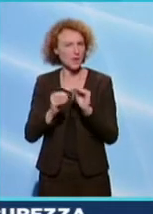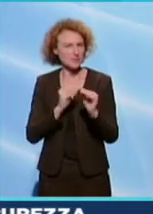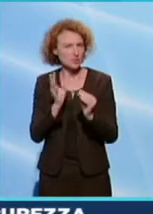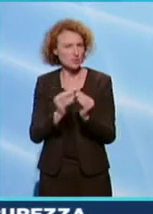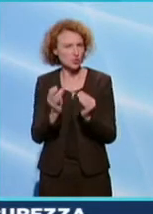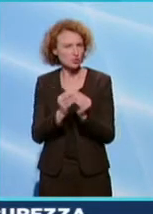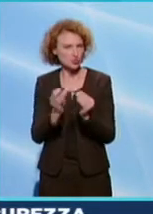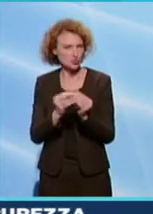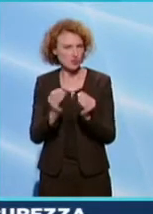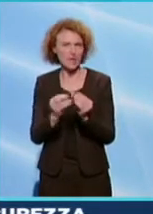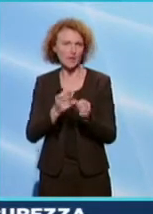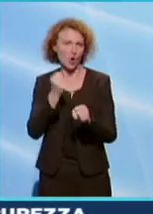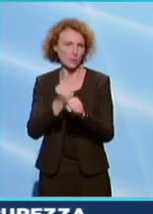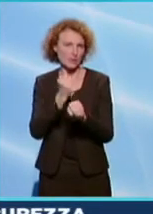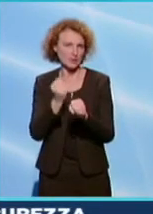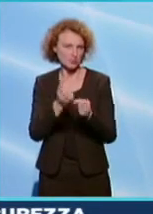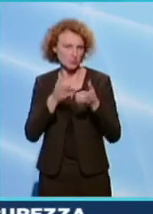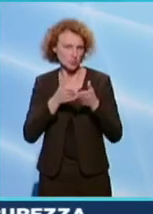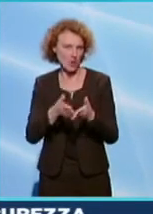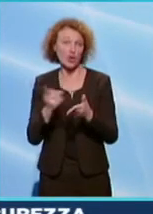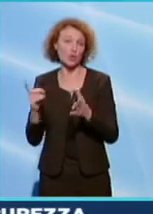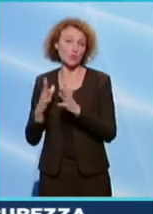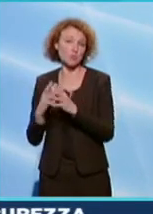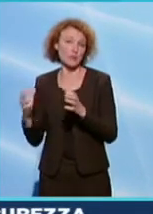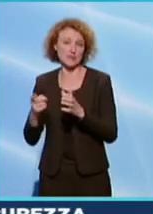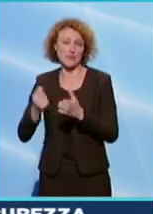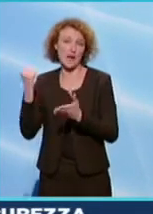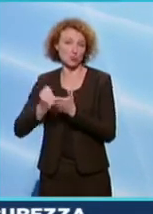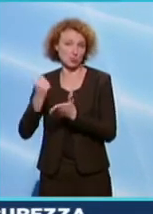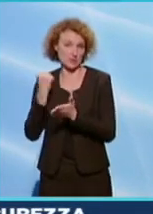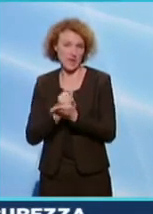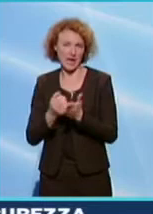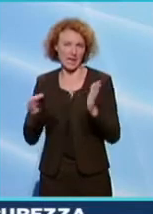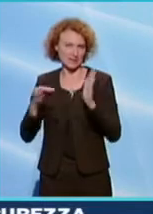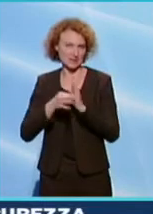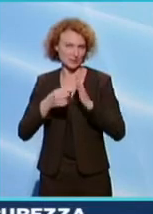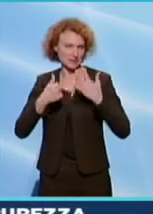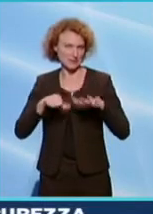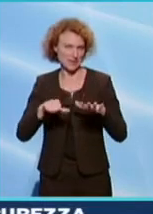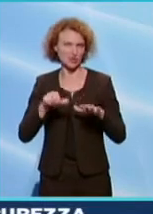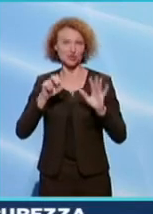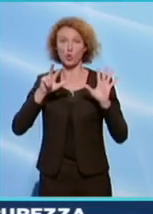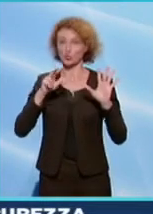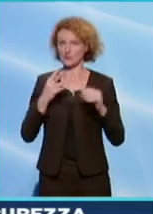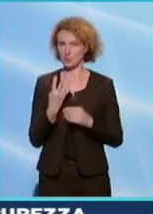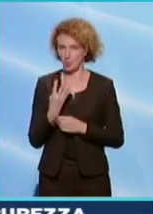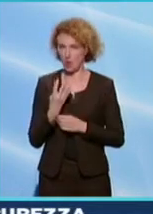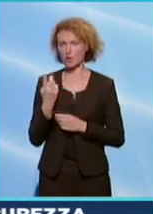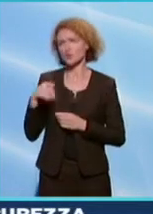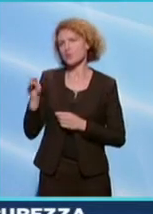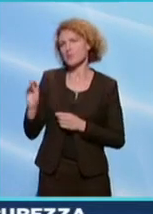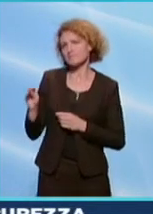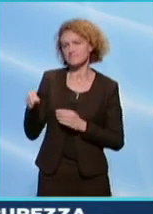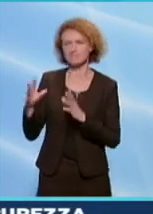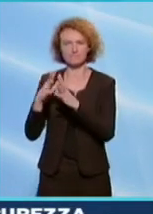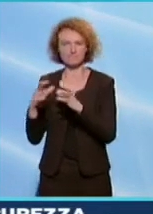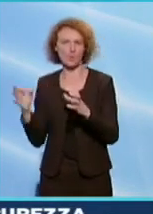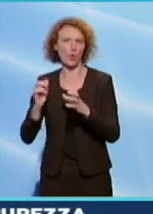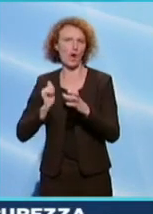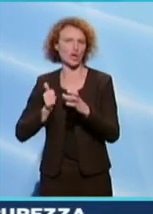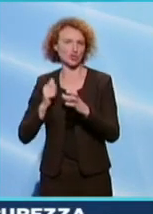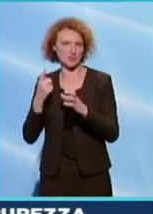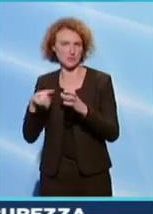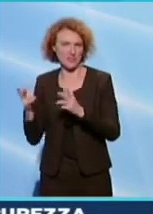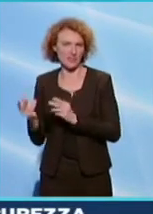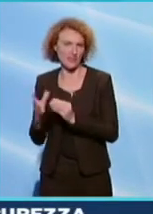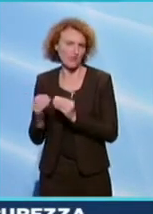operazioni portuali in e mediante le imprese autorizzate ai sensi dell'articolo 16 dell'ottanta quattrone tramite ricorso all'impresa o all'agenzia per la fornitura